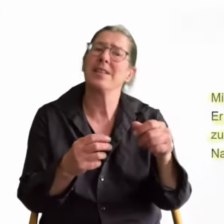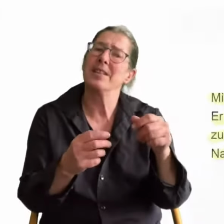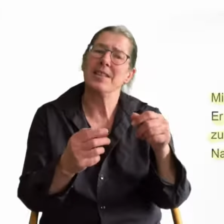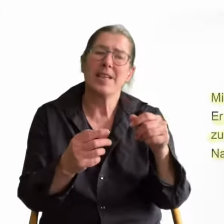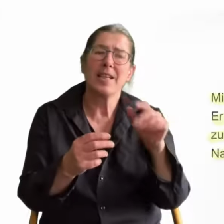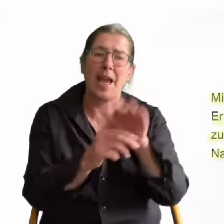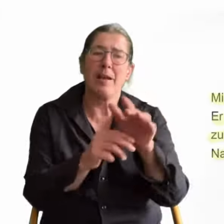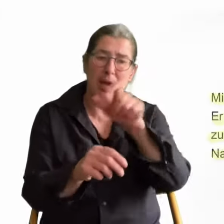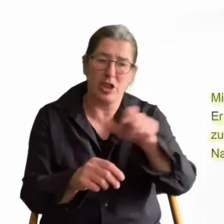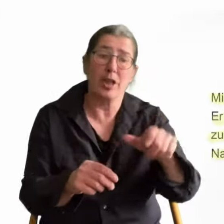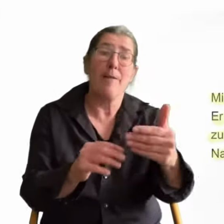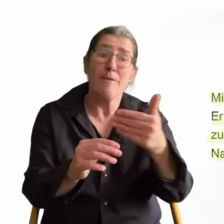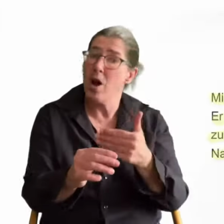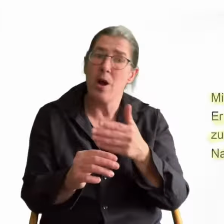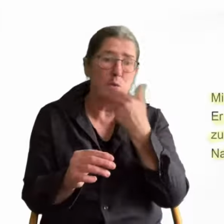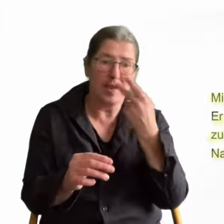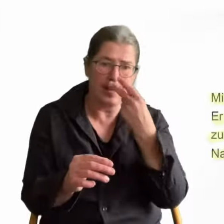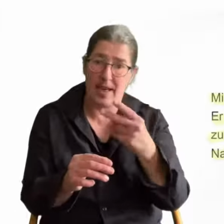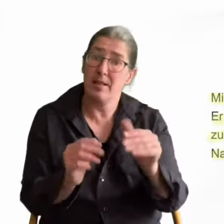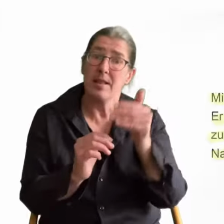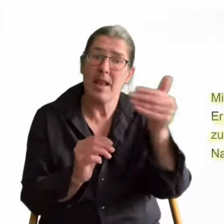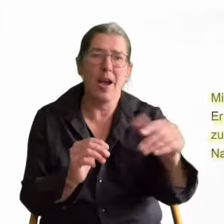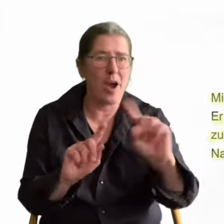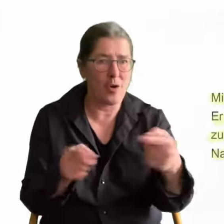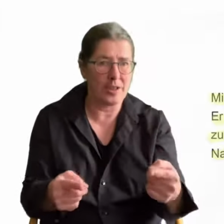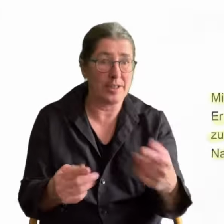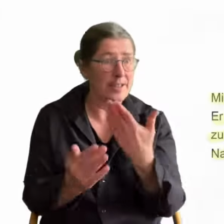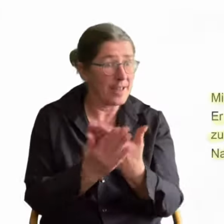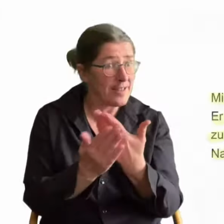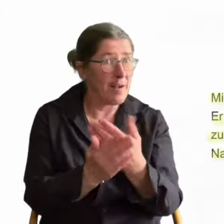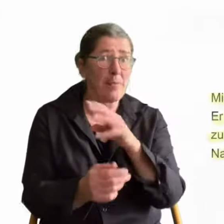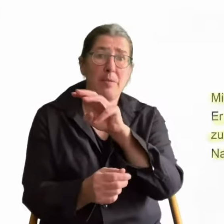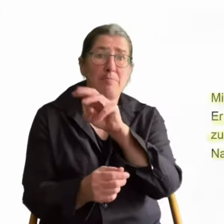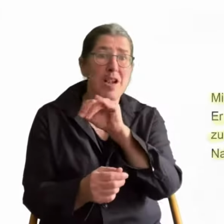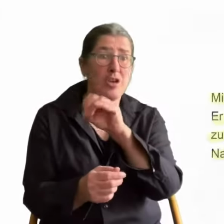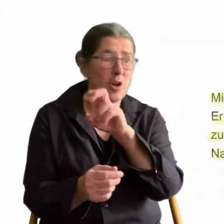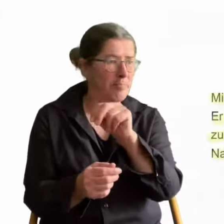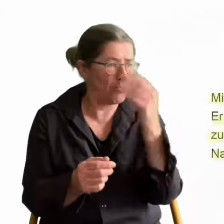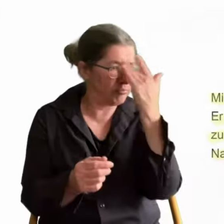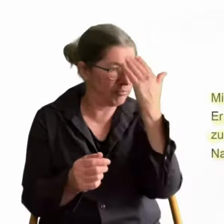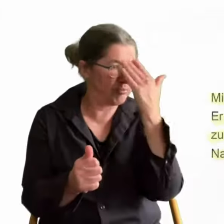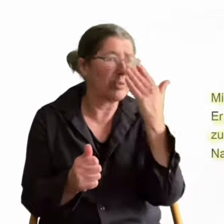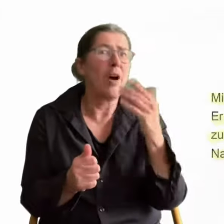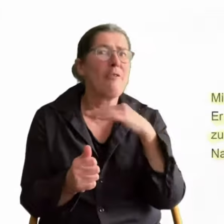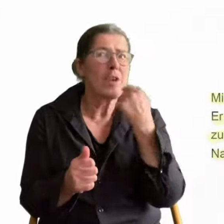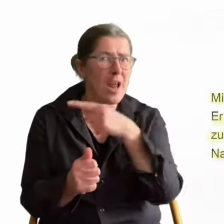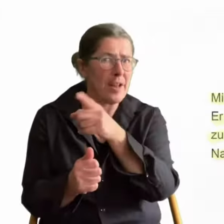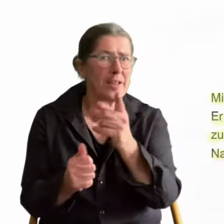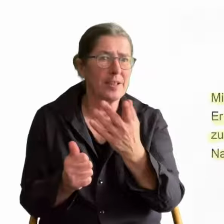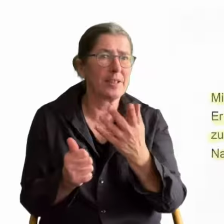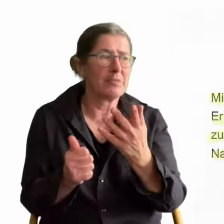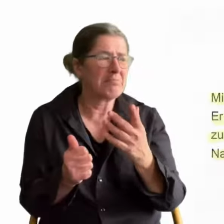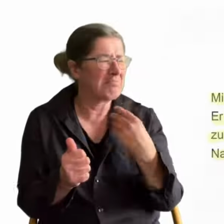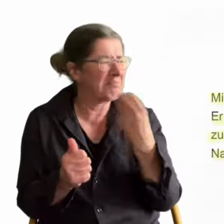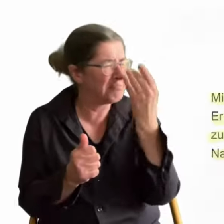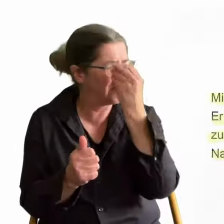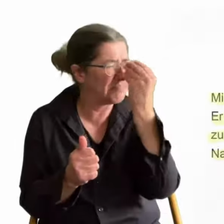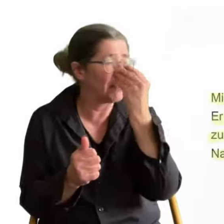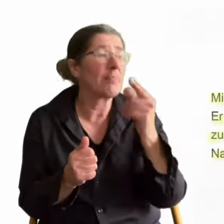gesehen und gottseidank nachher auch nicht und deswegen hatte der die überlegung wie viele andere auch dass die deutschen ganz